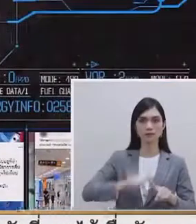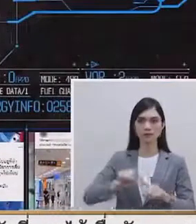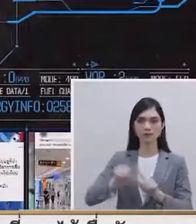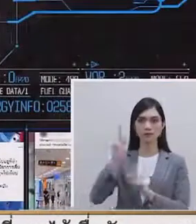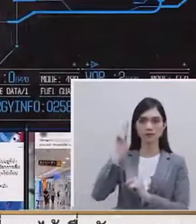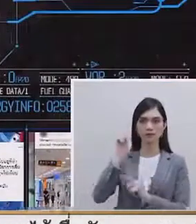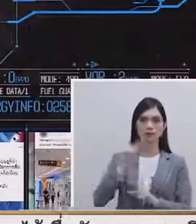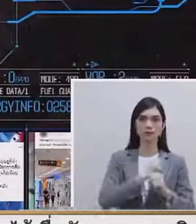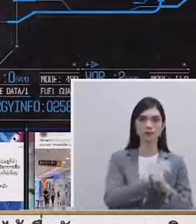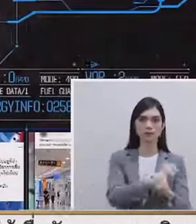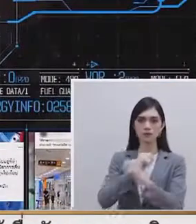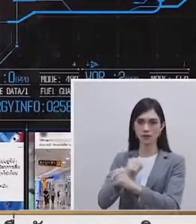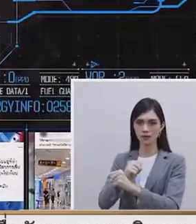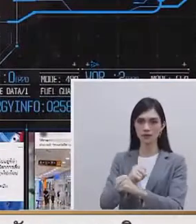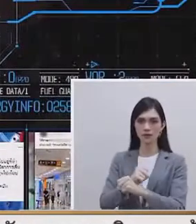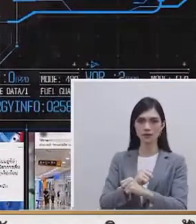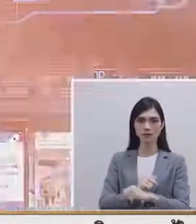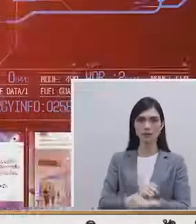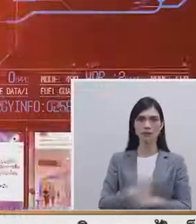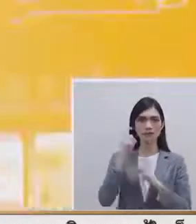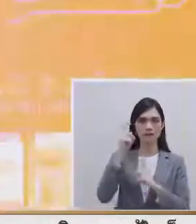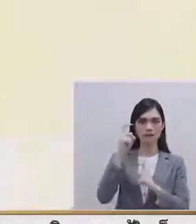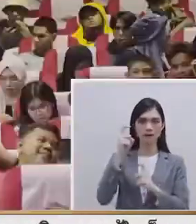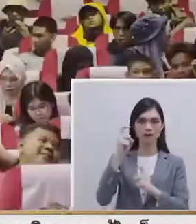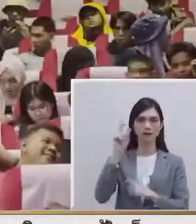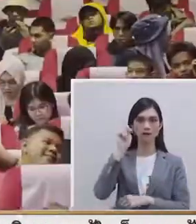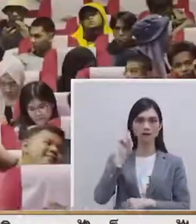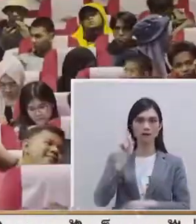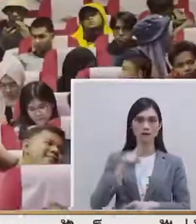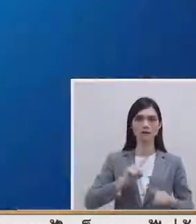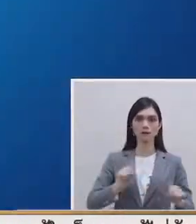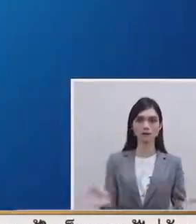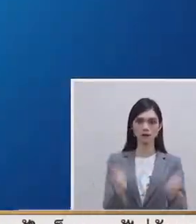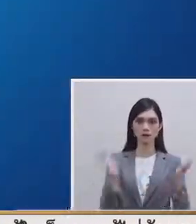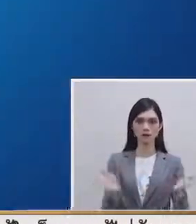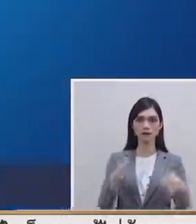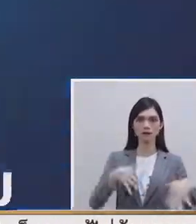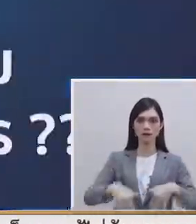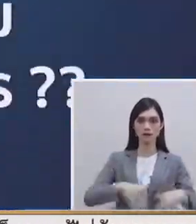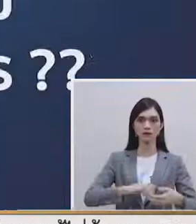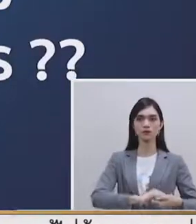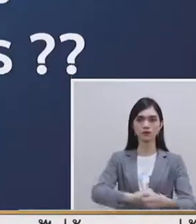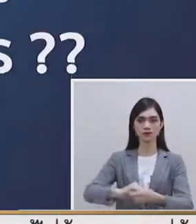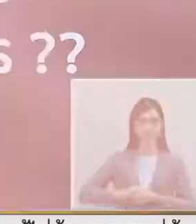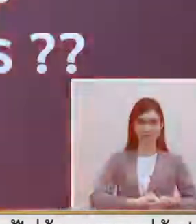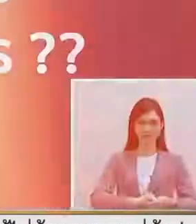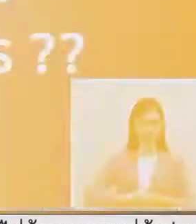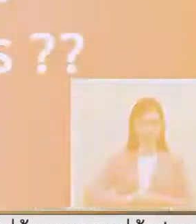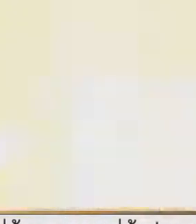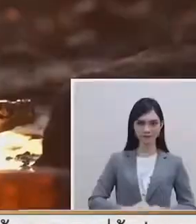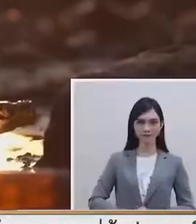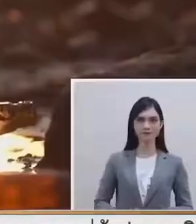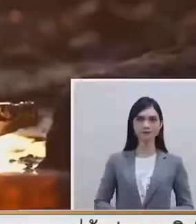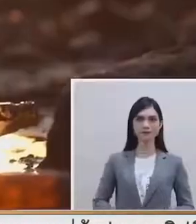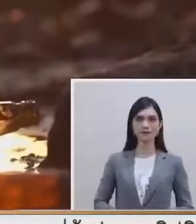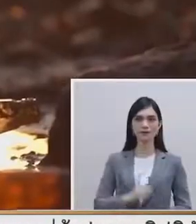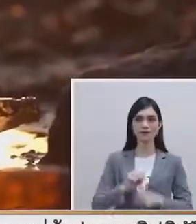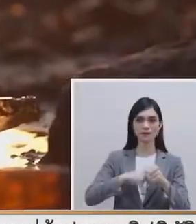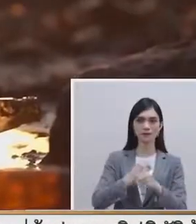ระวังสื่อที่ไม่ปลอดภัยและไม่สร้างสรรค์การส่งเสริมการมีส่วนร่วมของประชาชน